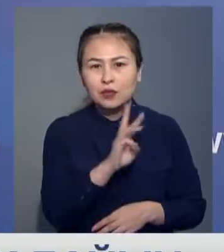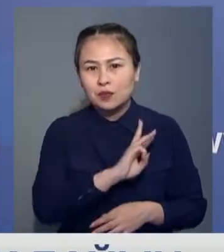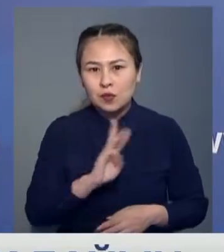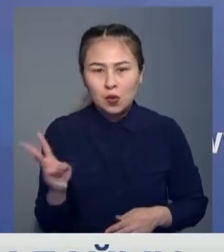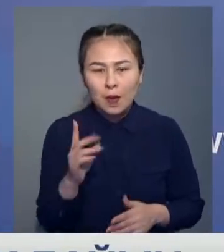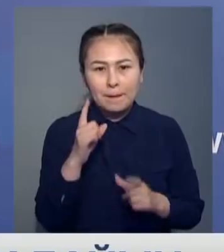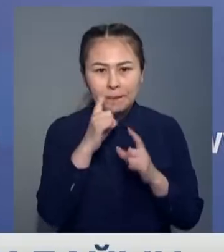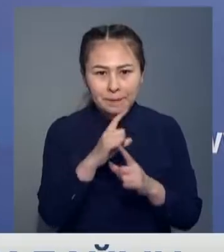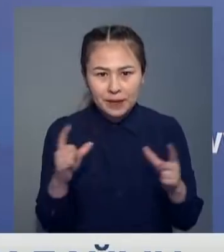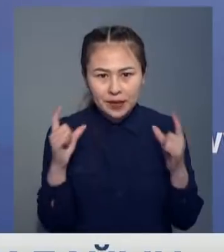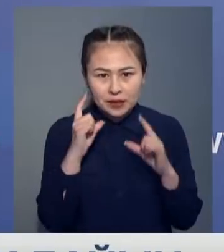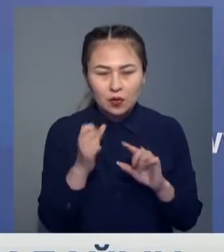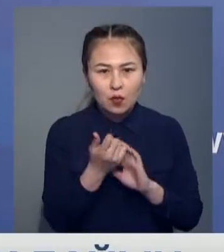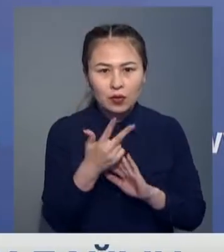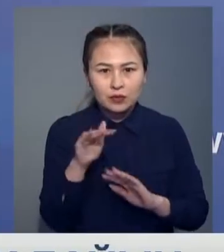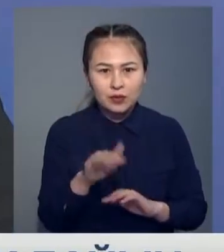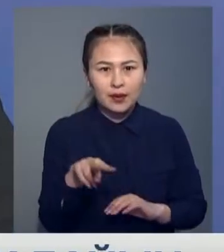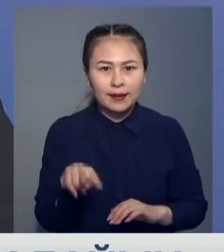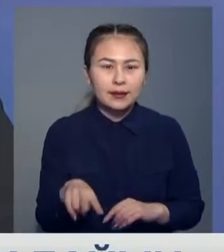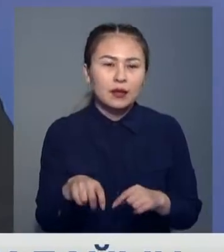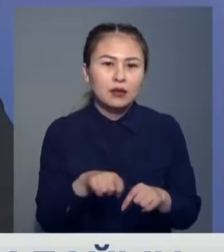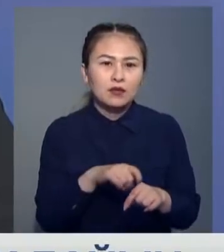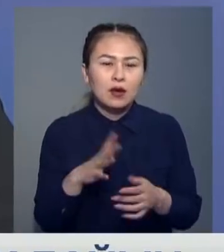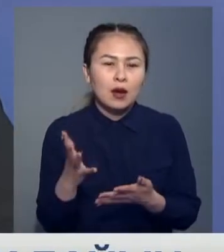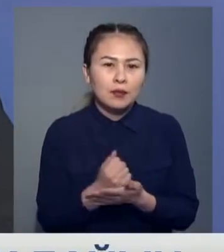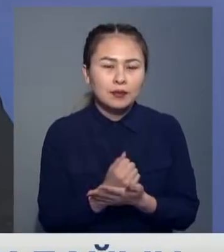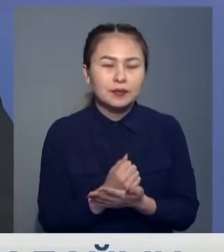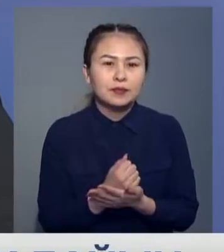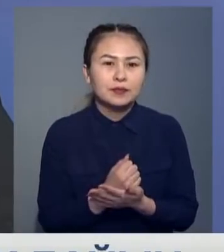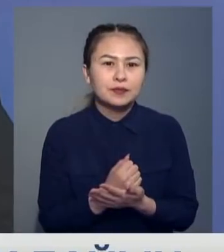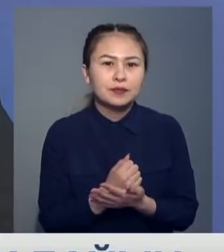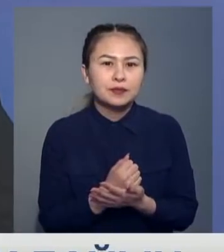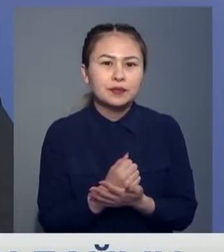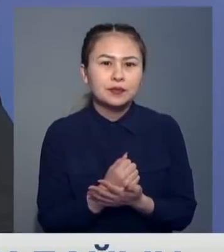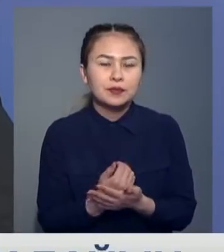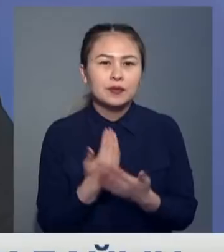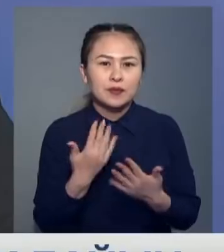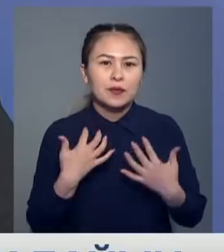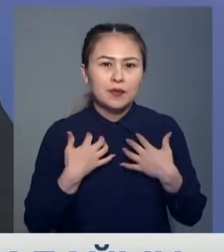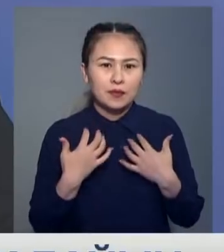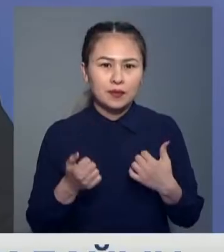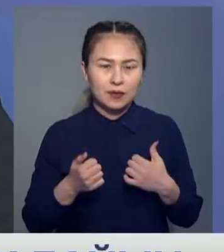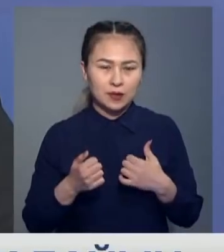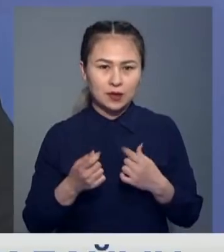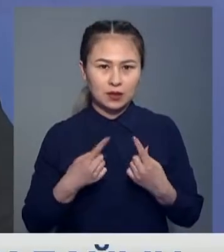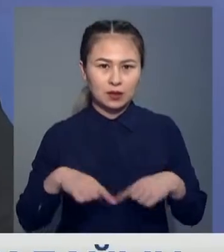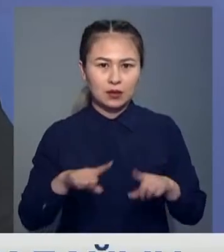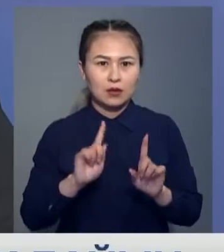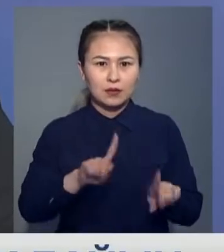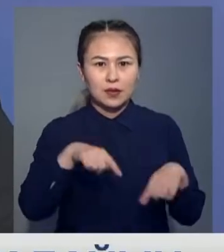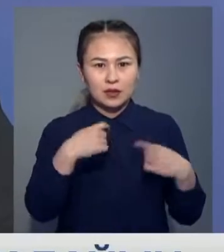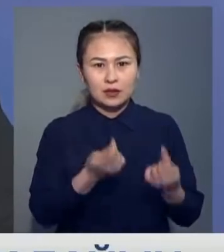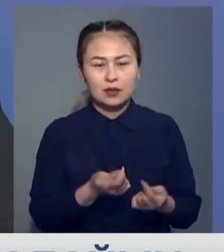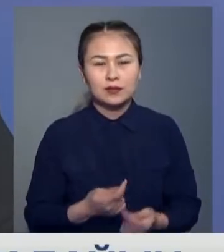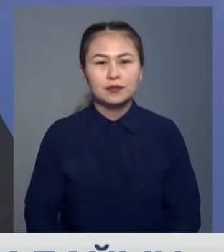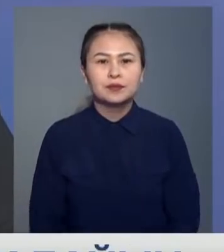маска мен 13 мың литр антисептик тәркіленді. Олар денсаулық сақтау мекемелеріне беріліп